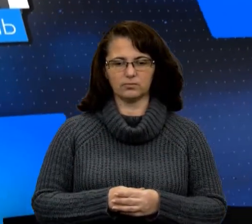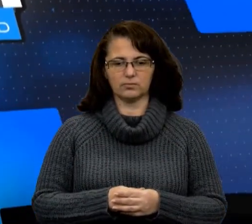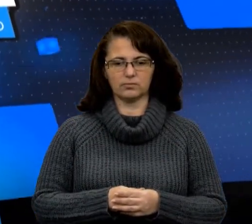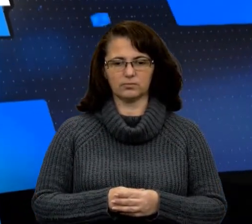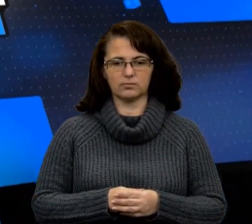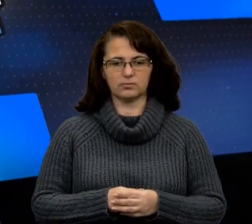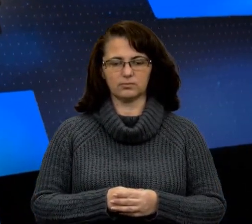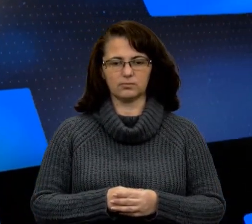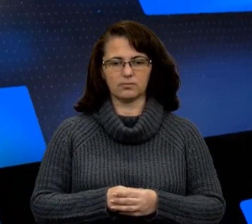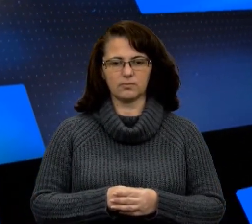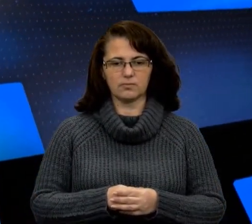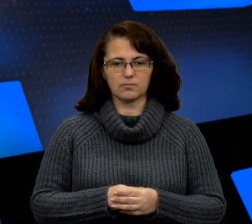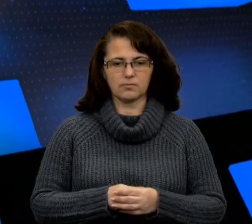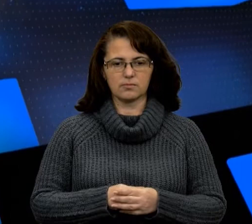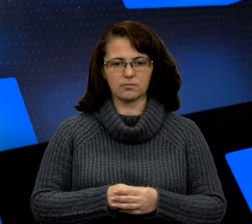Музика